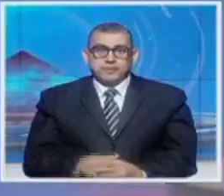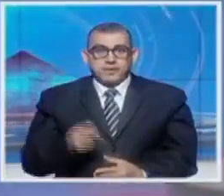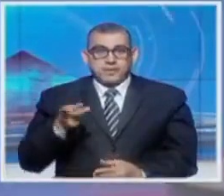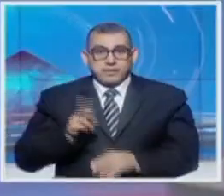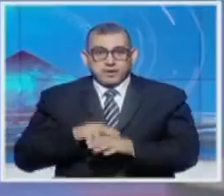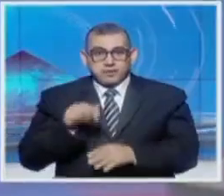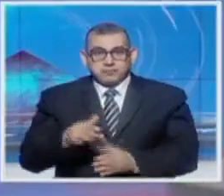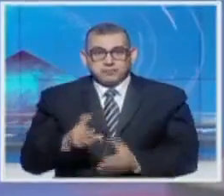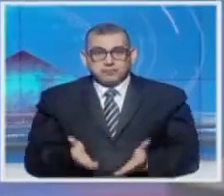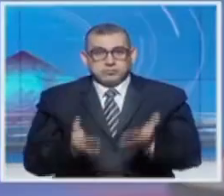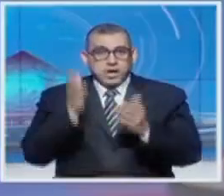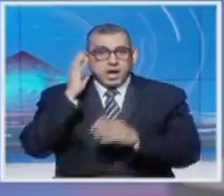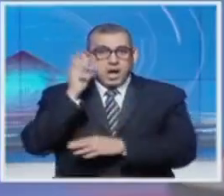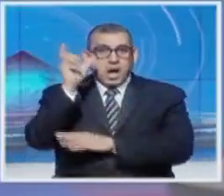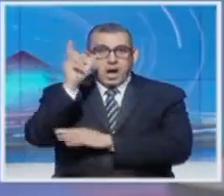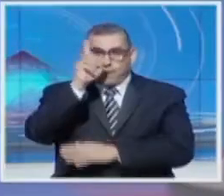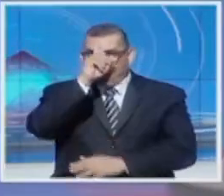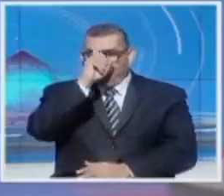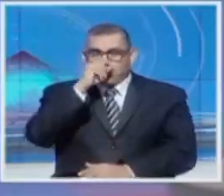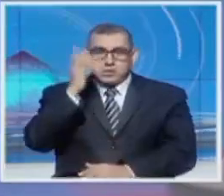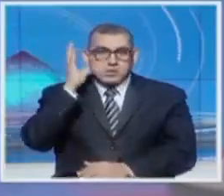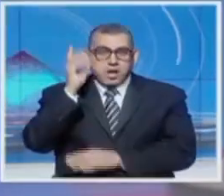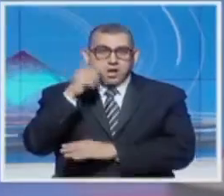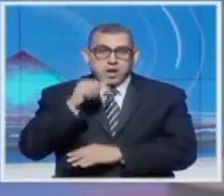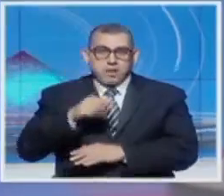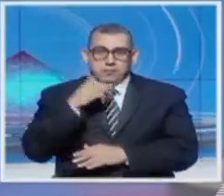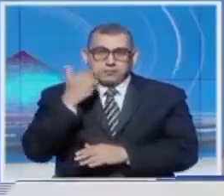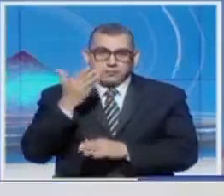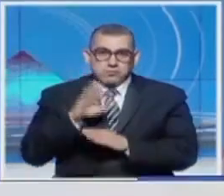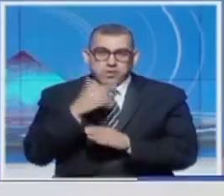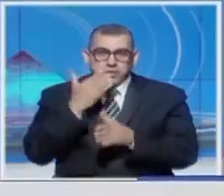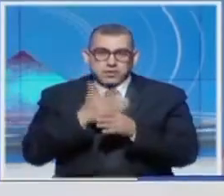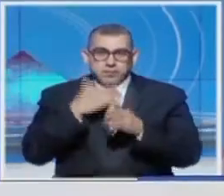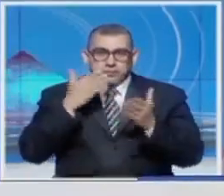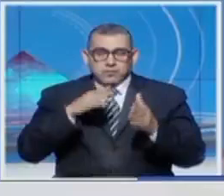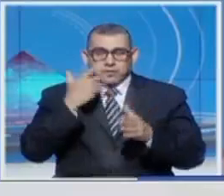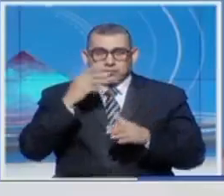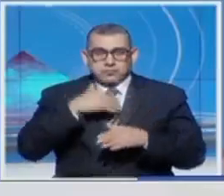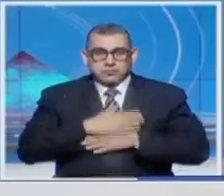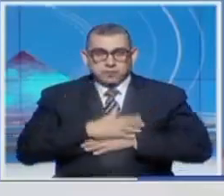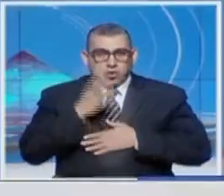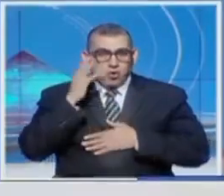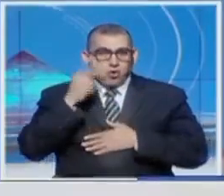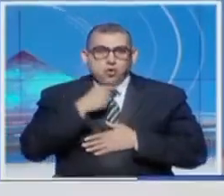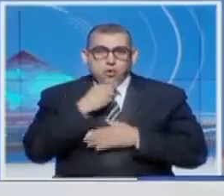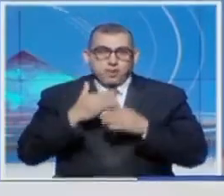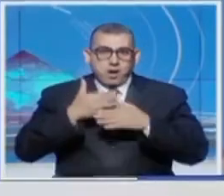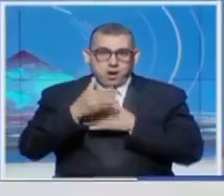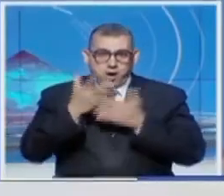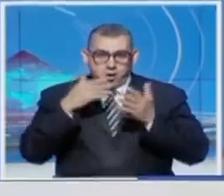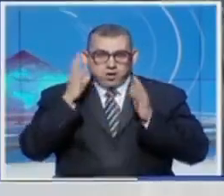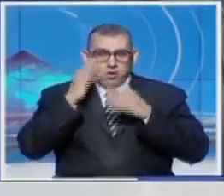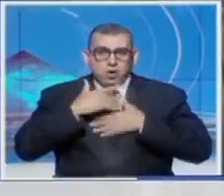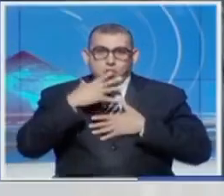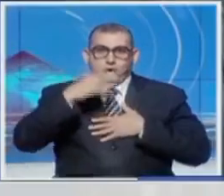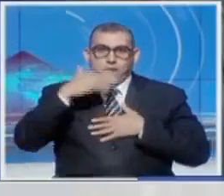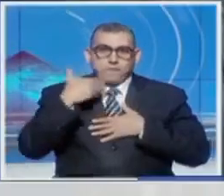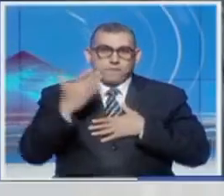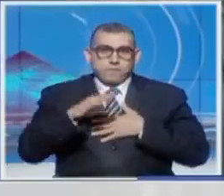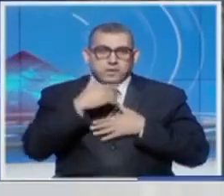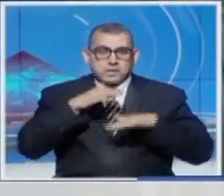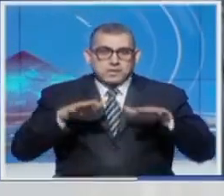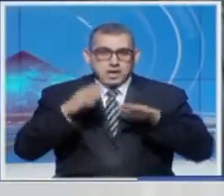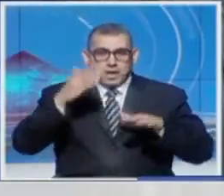هذا وأقام الجامع الأزهر صلاة الغائب عقب انتهاء صلاة الجمعة ترحما على أرواح ضحايا زلزال